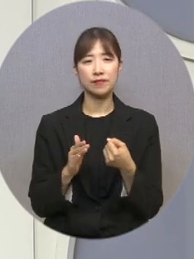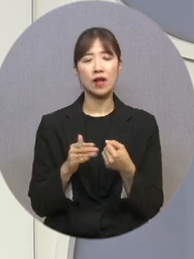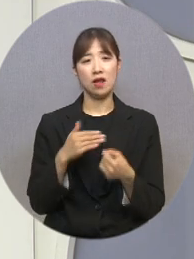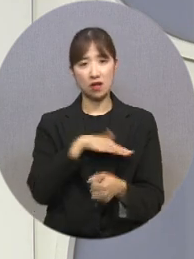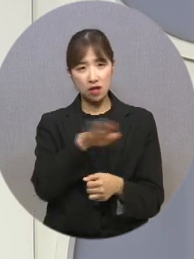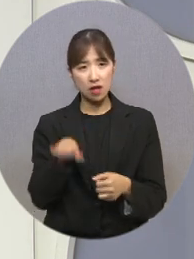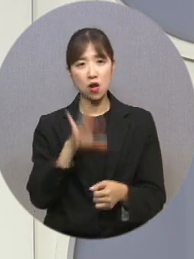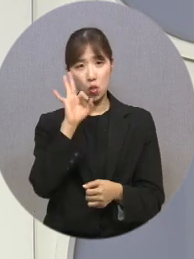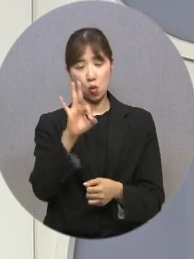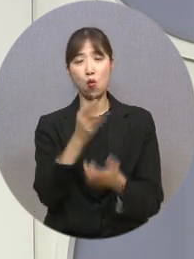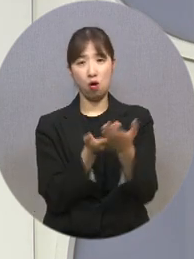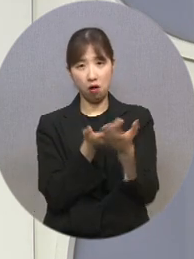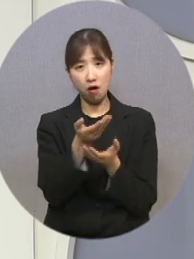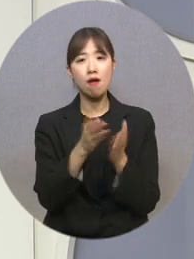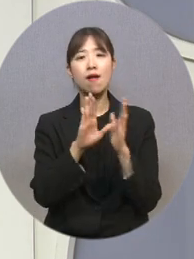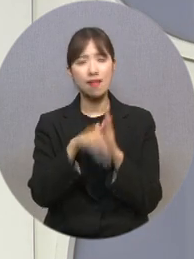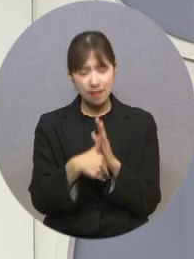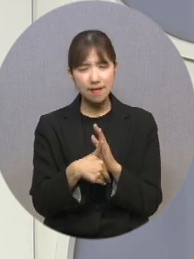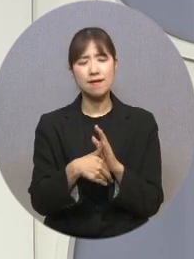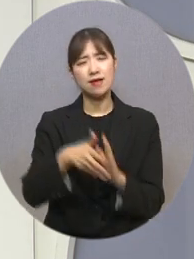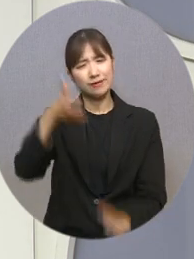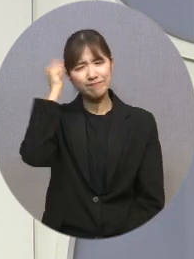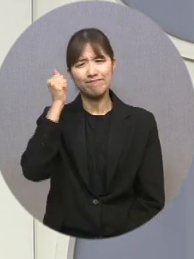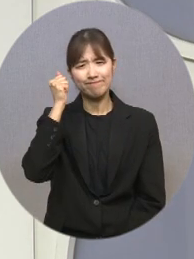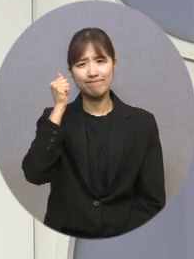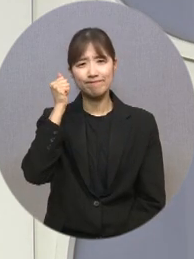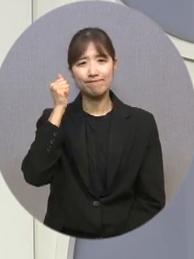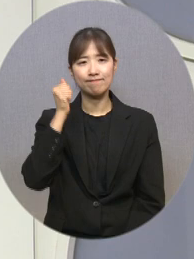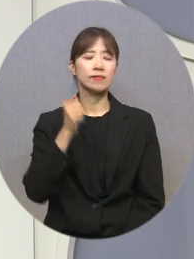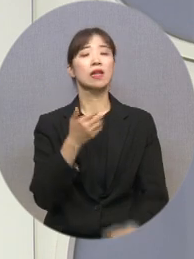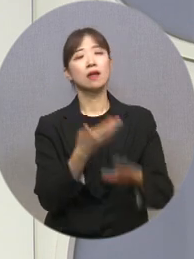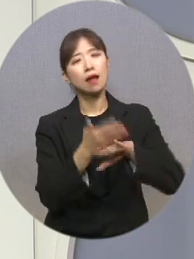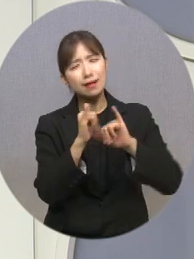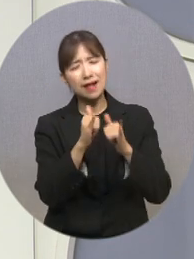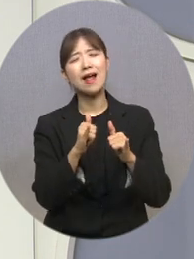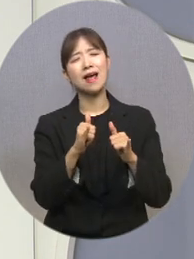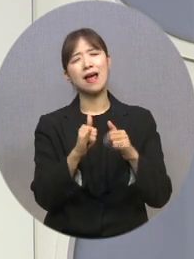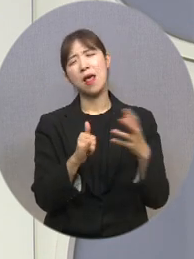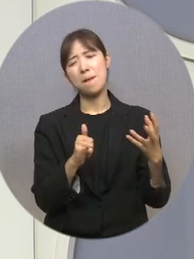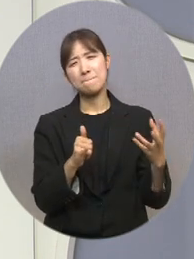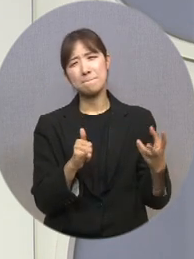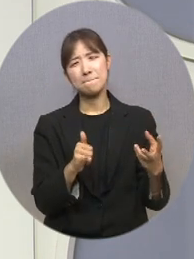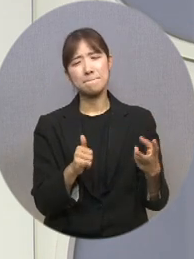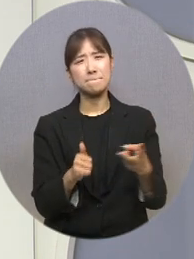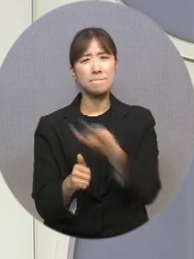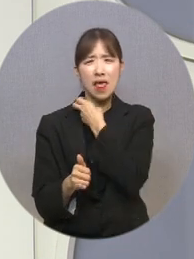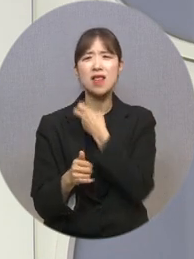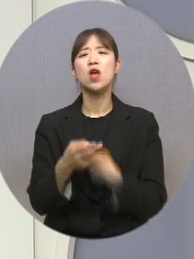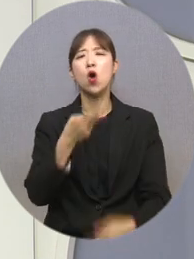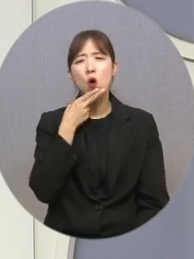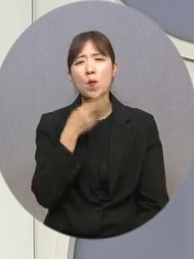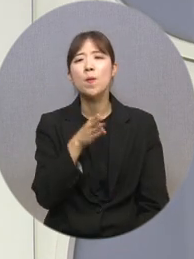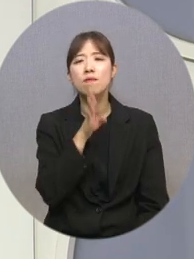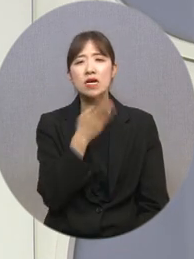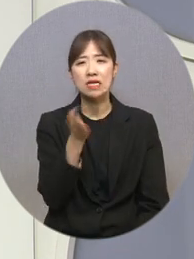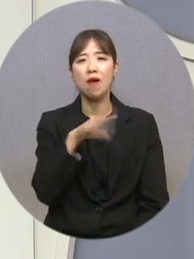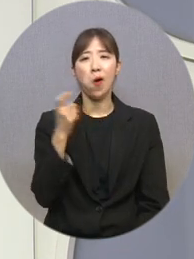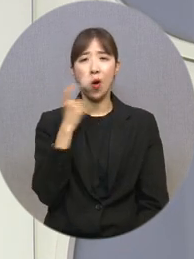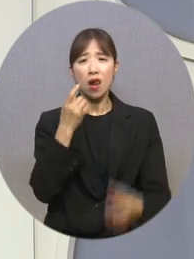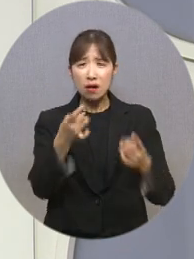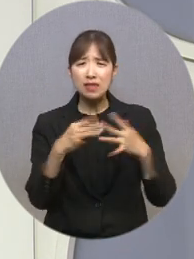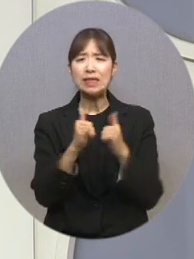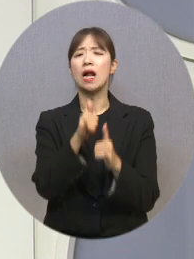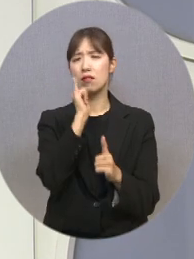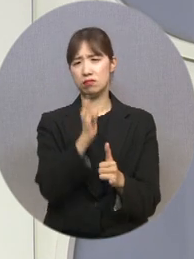우리가 돈 거래할 때 마찬가지로 그걸 염두에 두고 상대방이 대부분은 뭐 배신을 안 하겠지만 이 거짓말 하는 사람도 있기 때문에